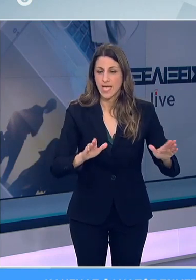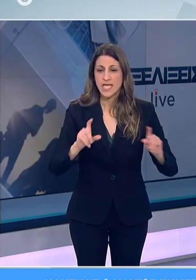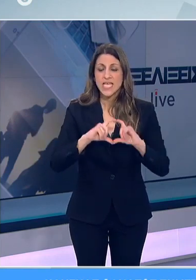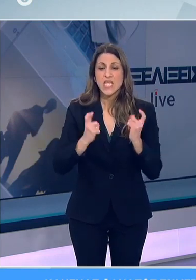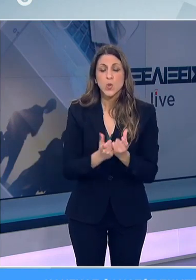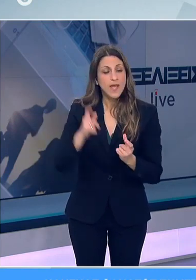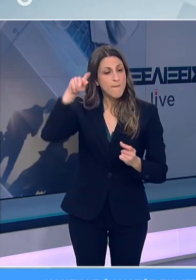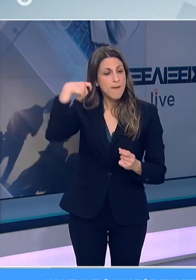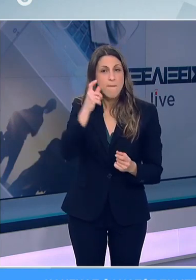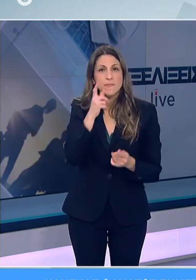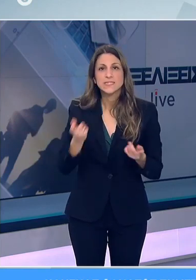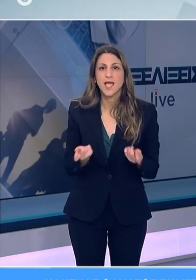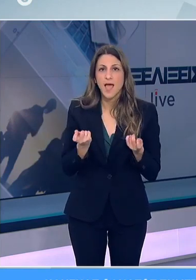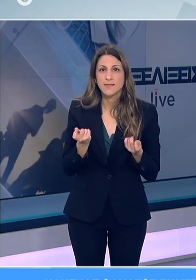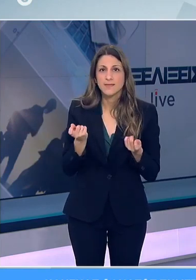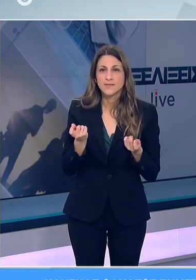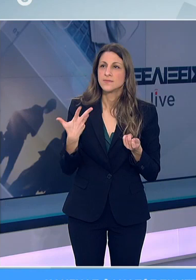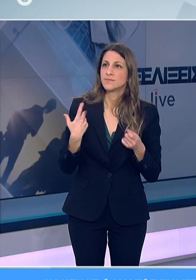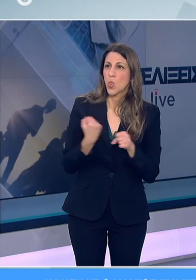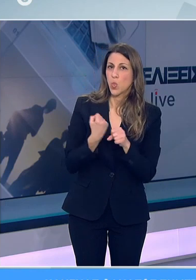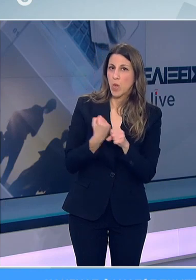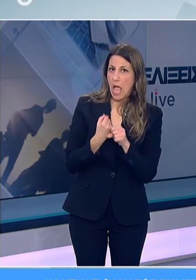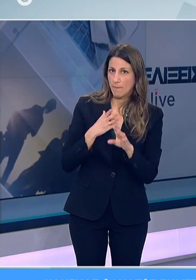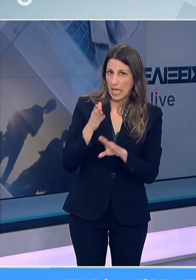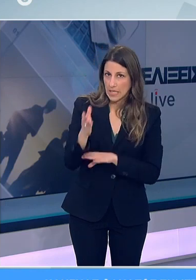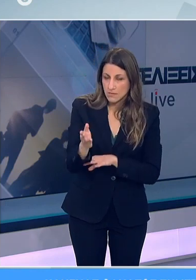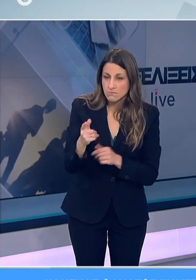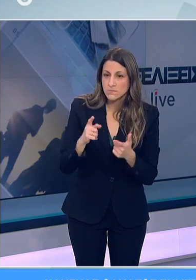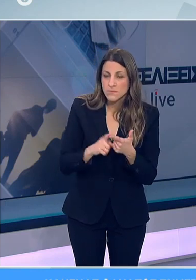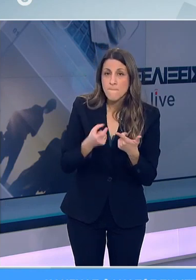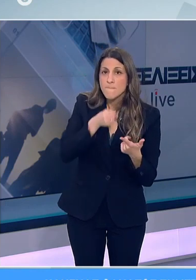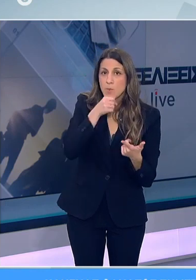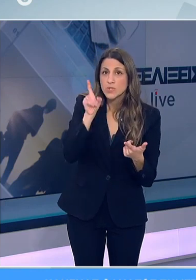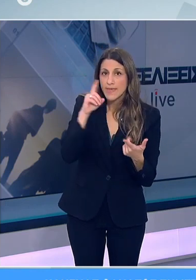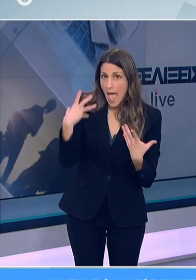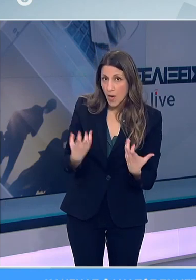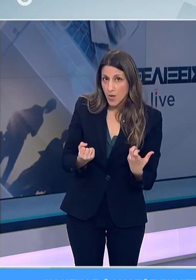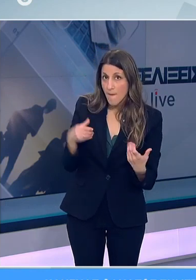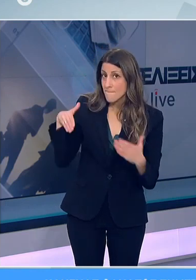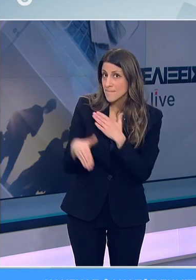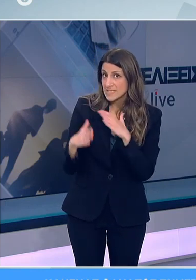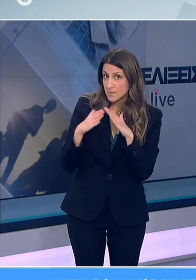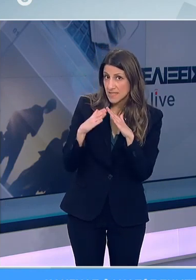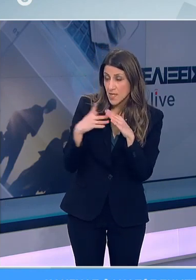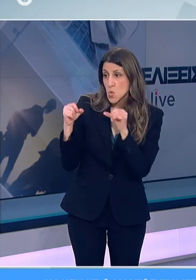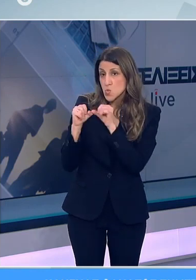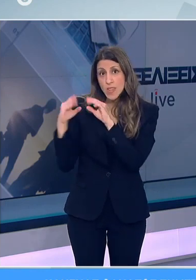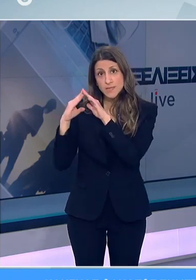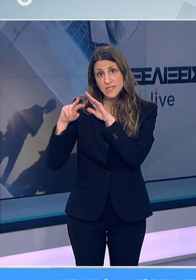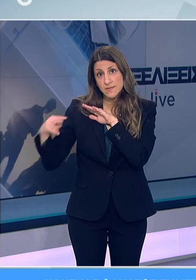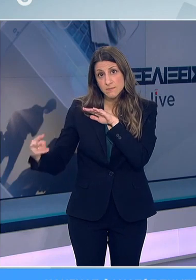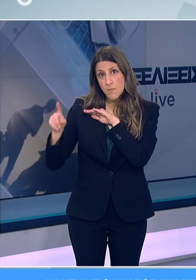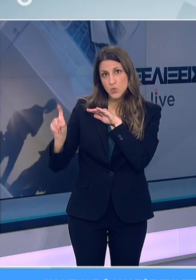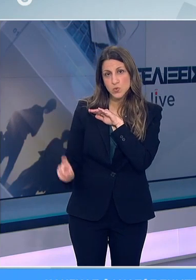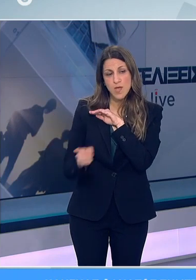που υπάρχουν από πίσω, το αν οι οικογένειες αυτές έχουν ευπαθή ομάδα, όπως είπα και χθες, στον περίγυρό τους, το αν δίνεται η ευκαιρία σε αυτά τα